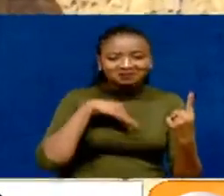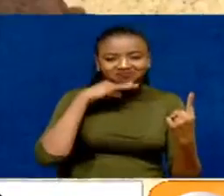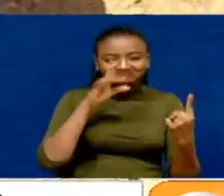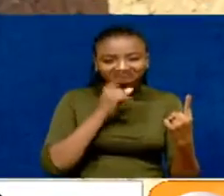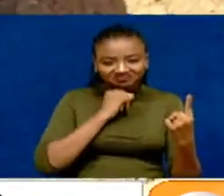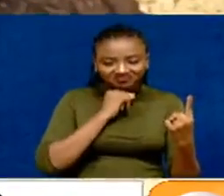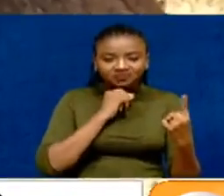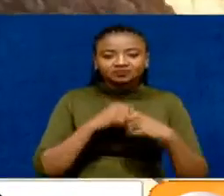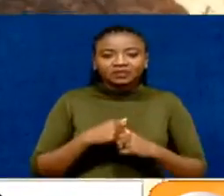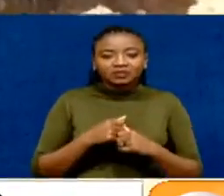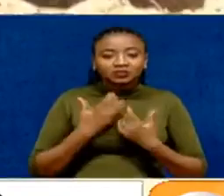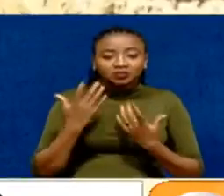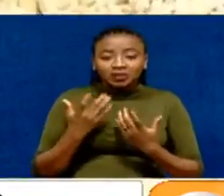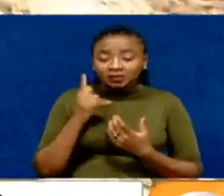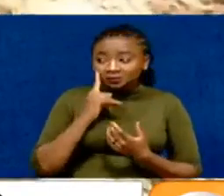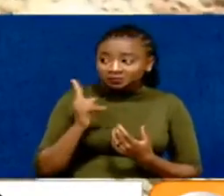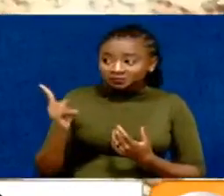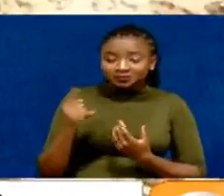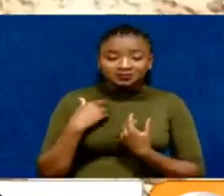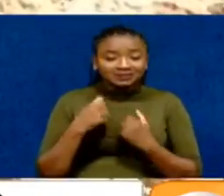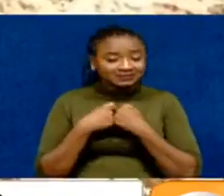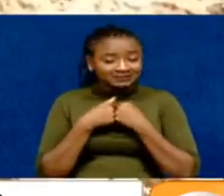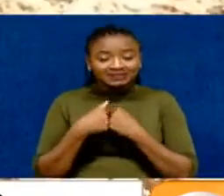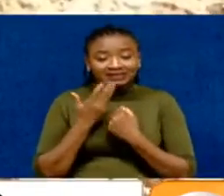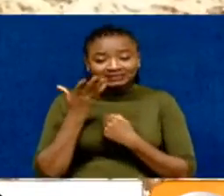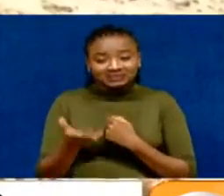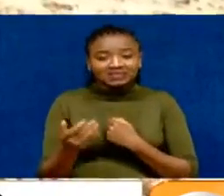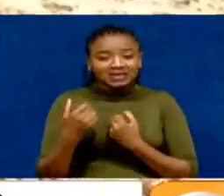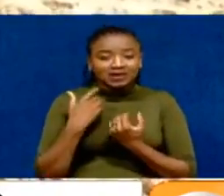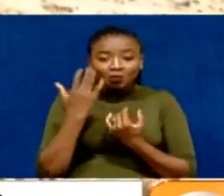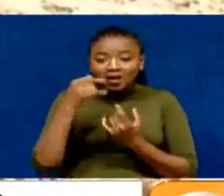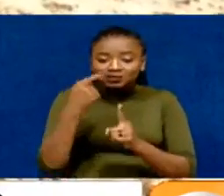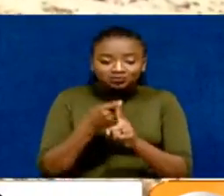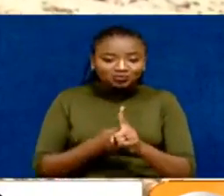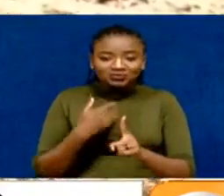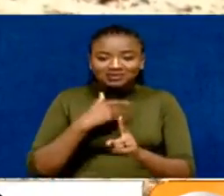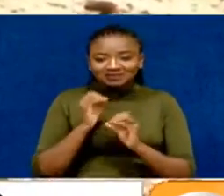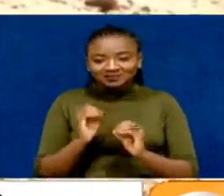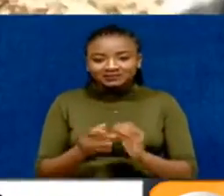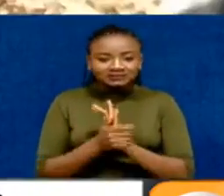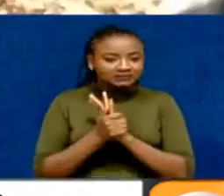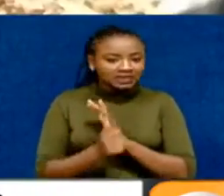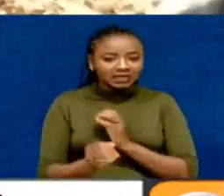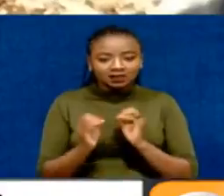dunia. Wanaendesha shughuli ya uokoaji wamekabiliwa na changamoto za vifaa na utaalamu.